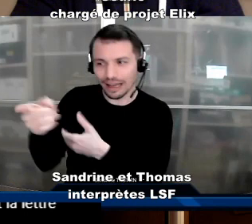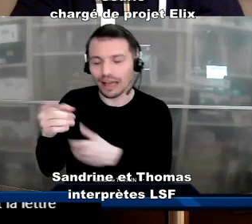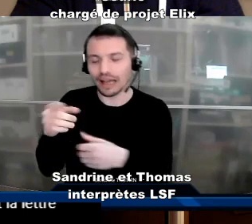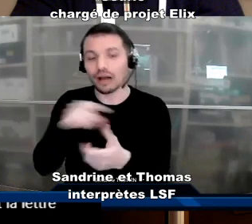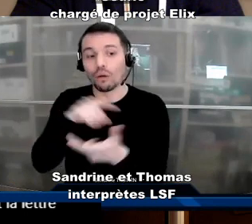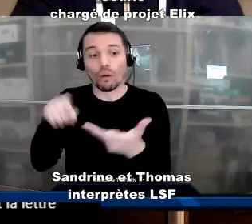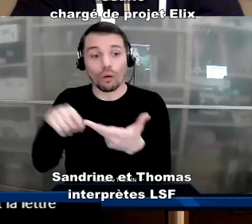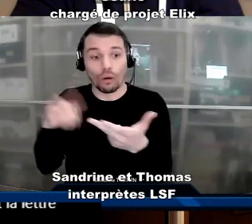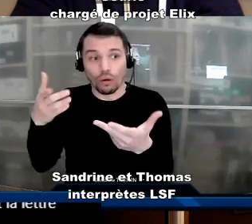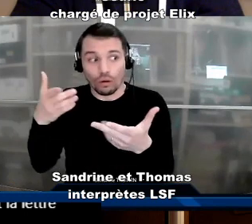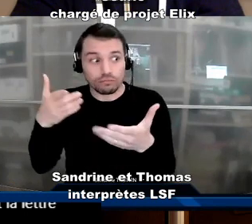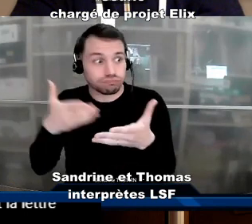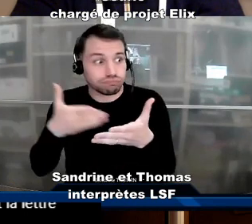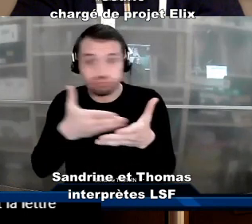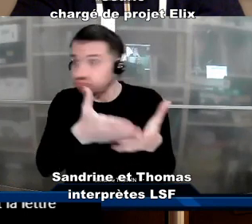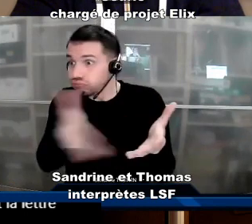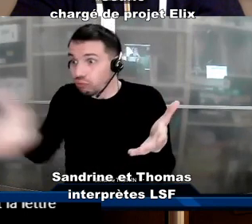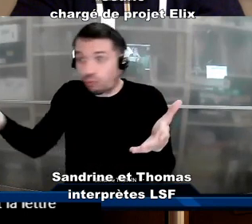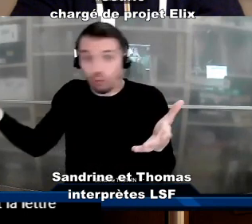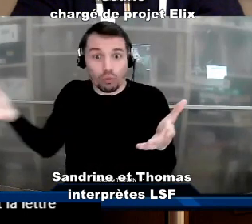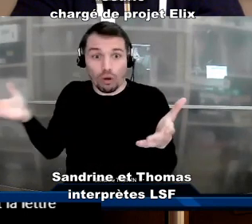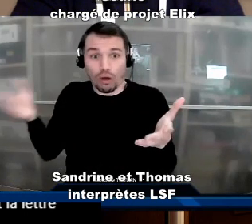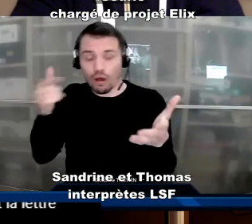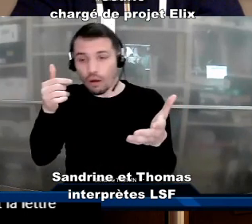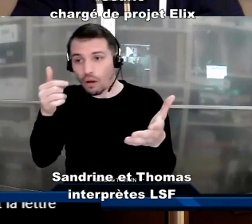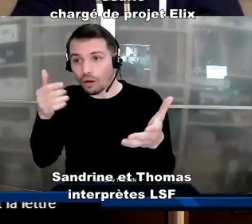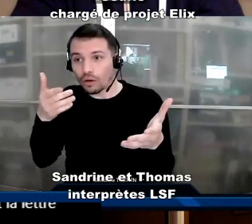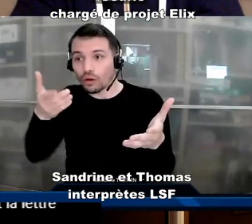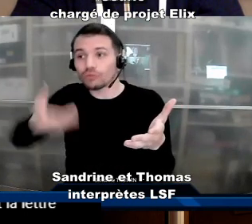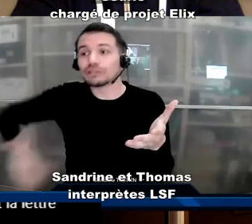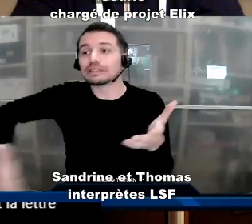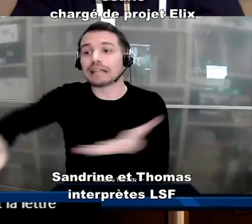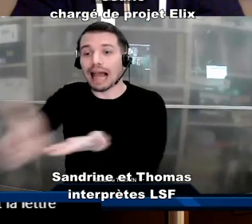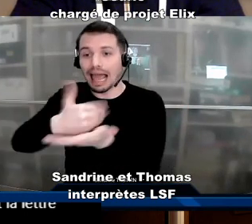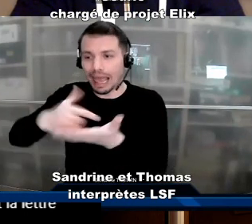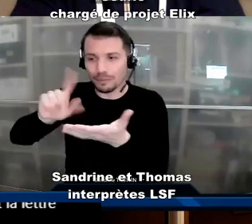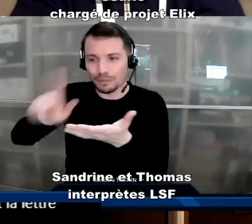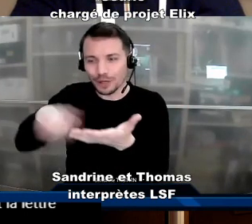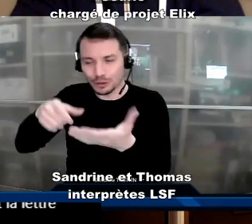tout le monde se forme à la LSF,